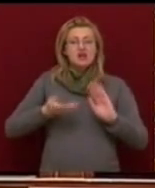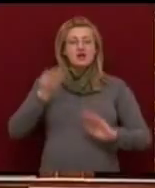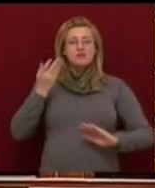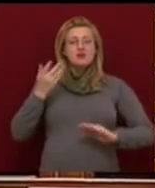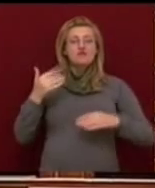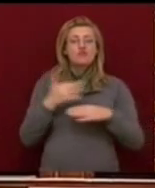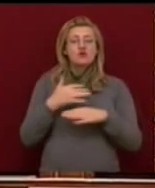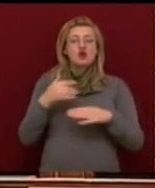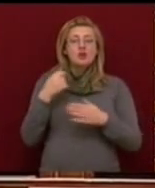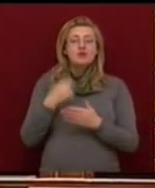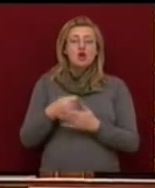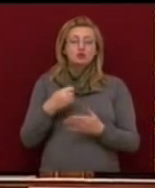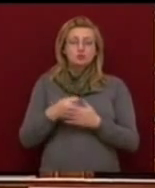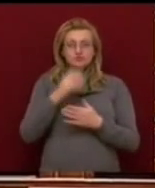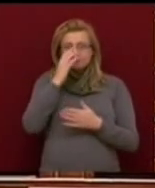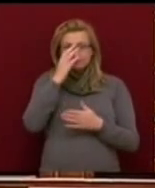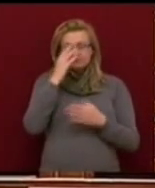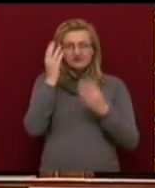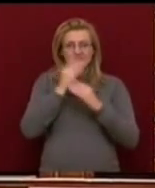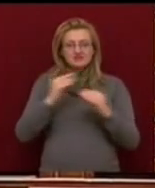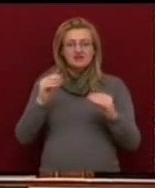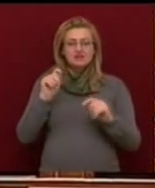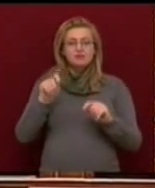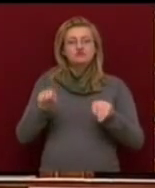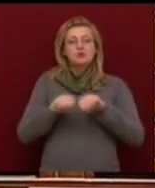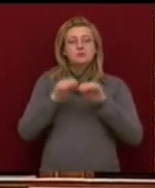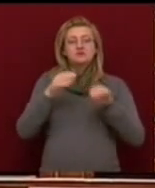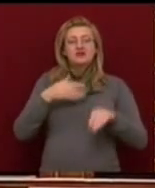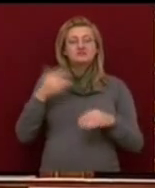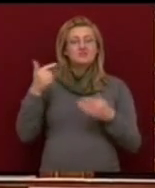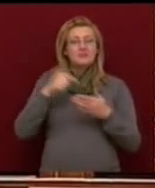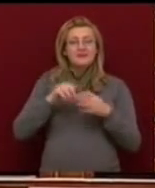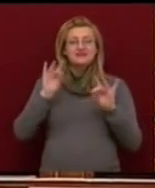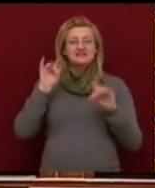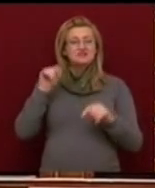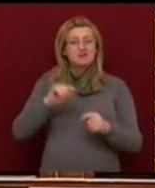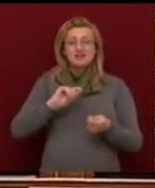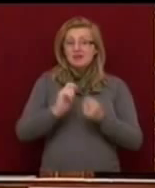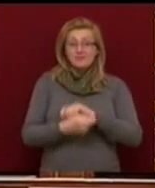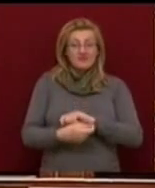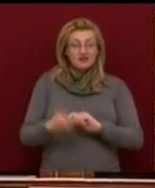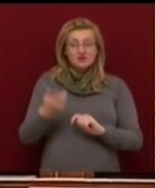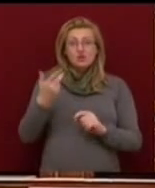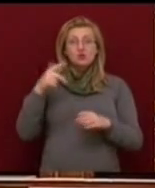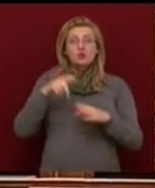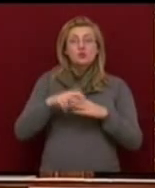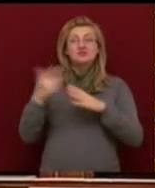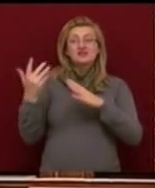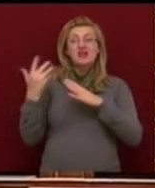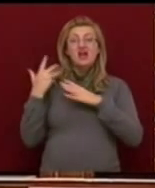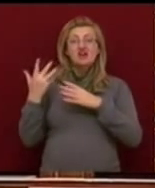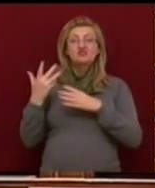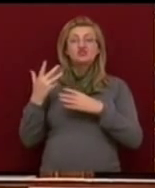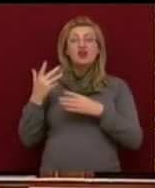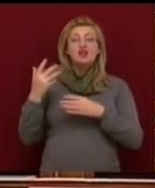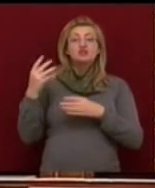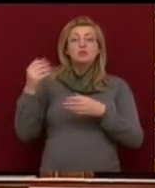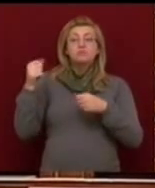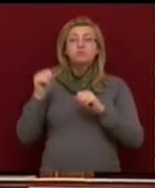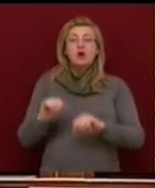adó. Tisztelt képviselőtársaim, ha 2010-ben nem változtatunk, nem tudjuk bevonni a közteherviselésbe a bankokat,